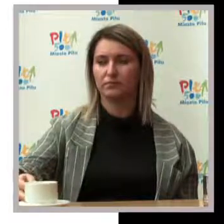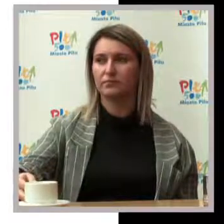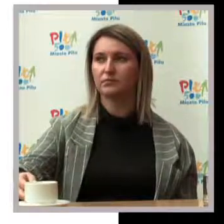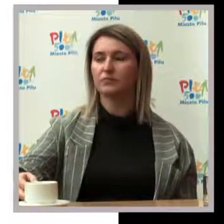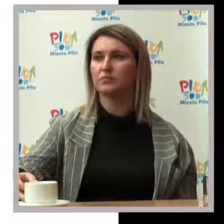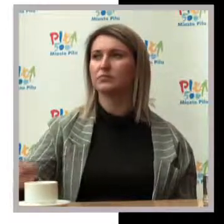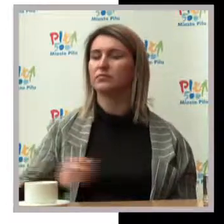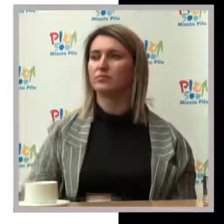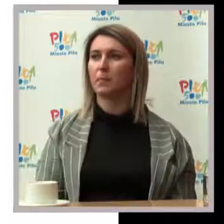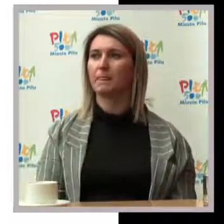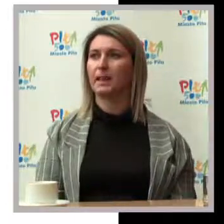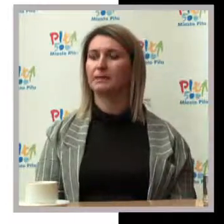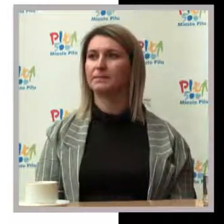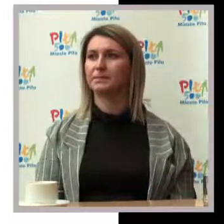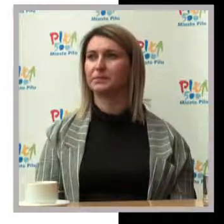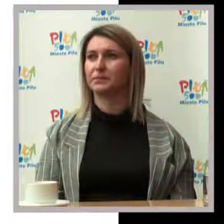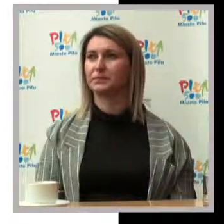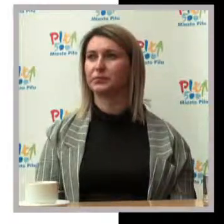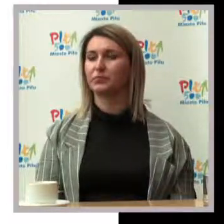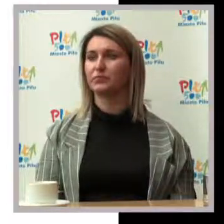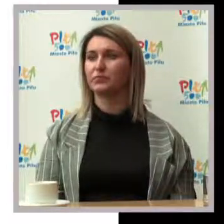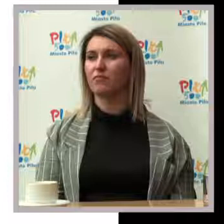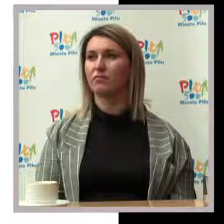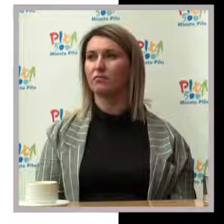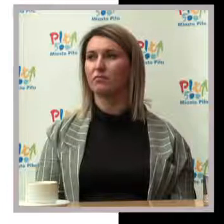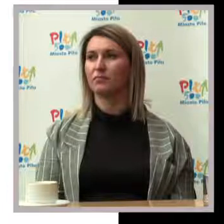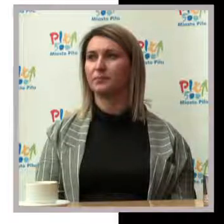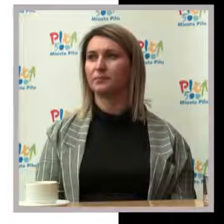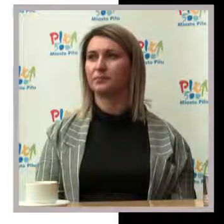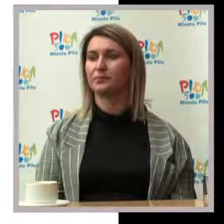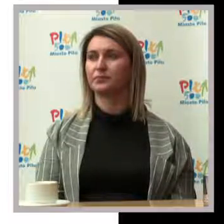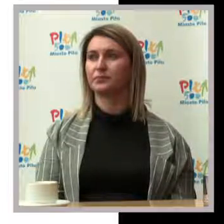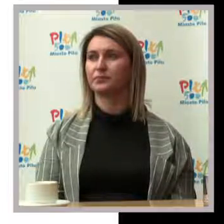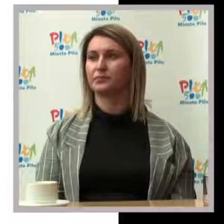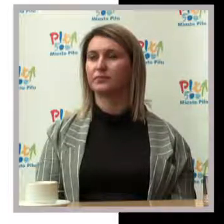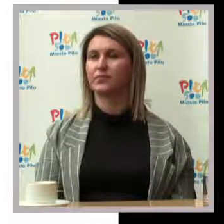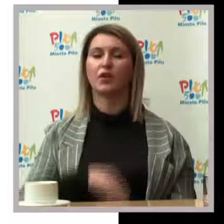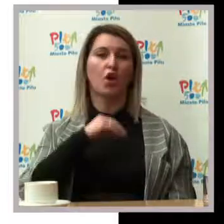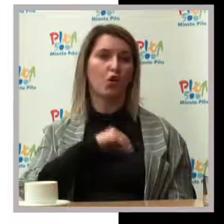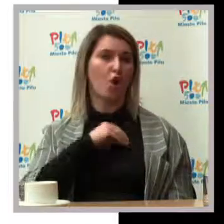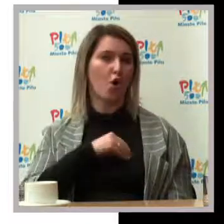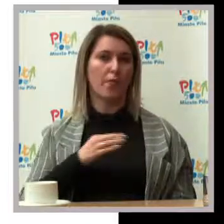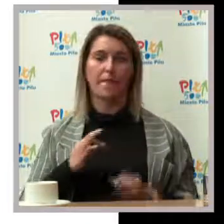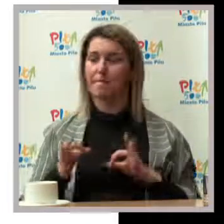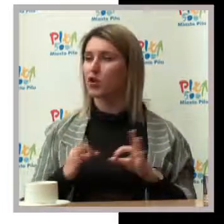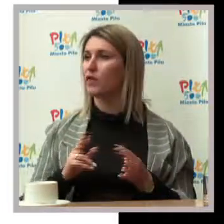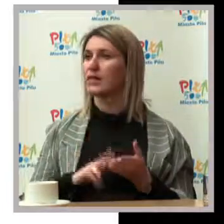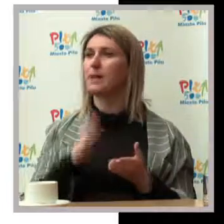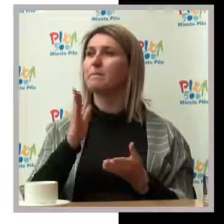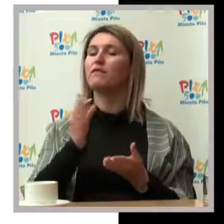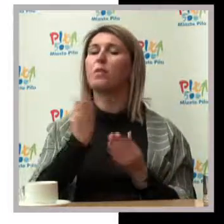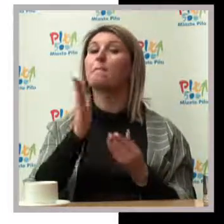Tutaj dochody majątkowe z początkiem roku to kwota ponad 40 milionów. Ona na pewno będzie rosła. Natomiast